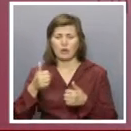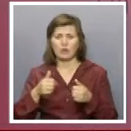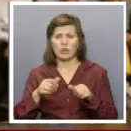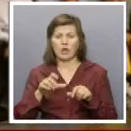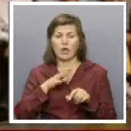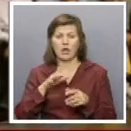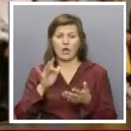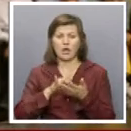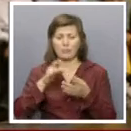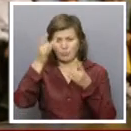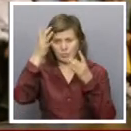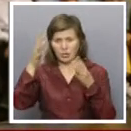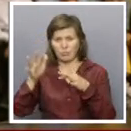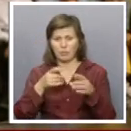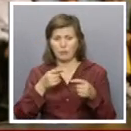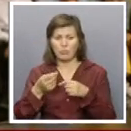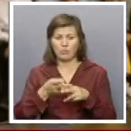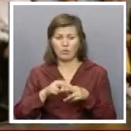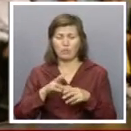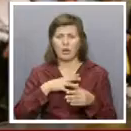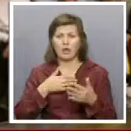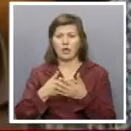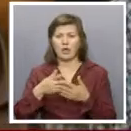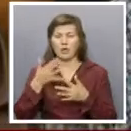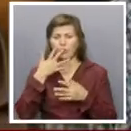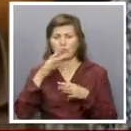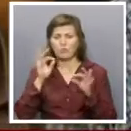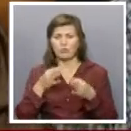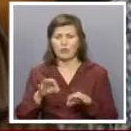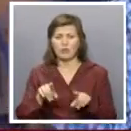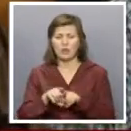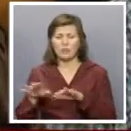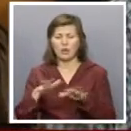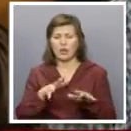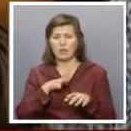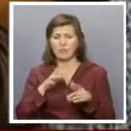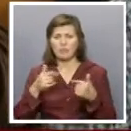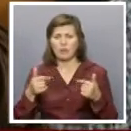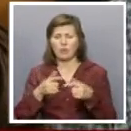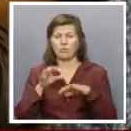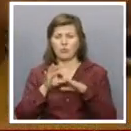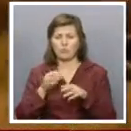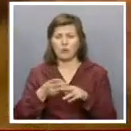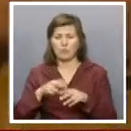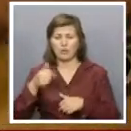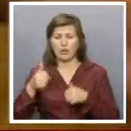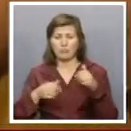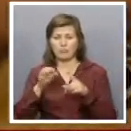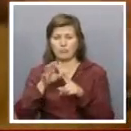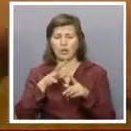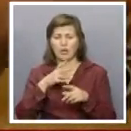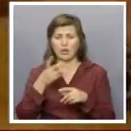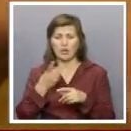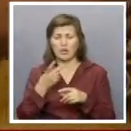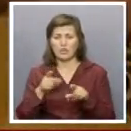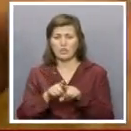Конкурс қалалық мәдениет басқармасының қолдауымен Ықылас атындағы ұлттық музыкалық аспаптар мұражайының ұйымдастыруымен өтті. Сайыстың мақсаты қос